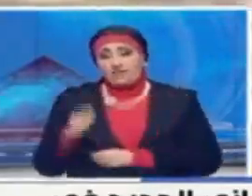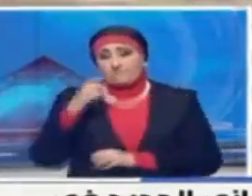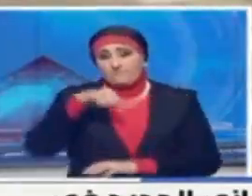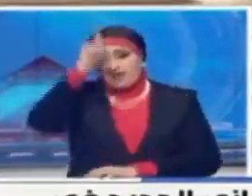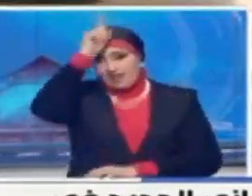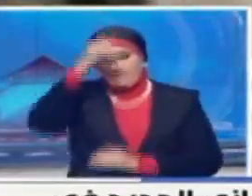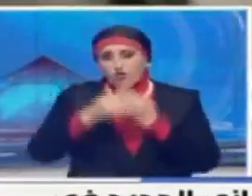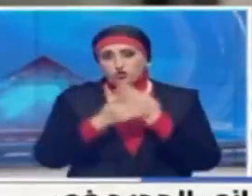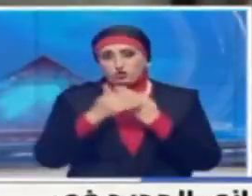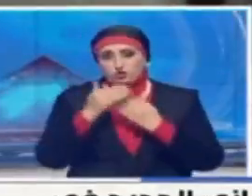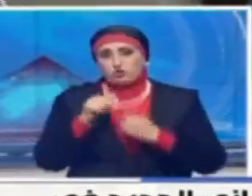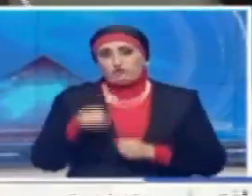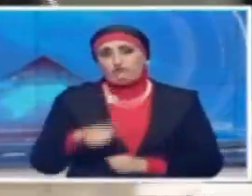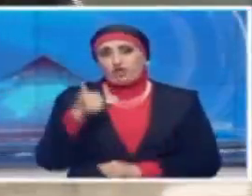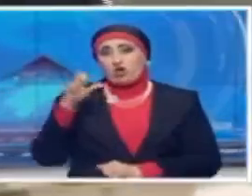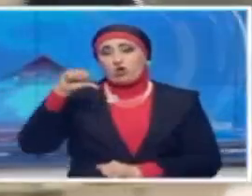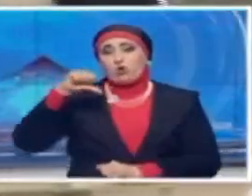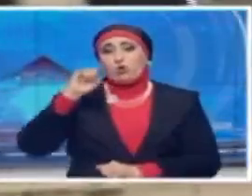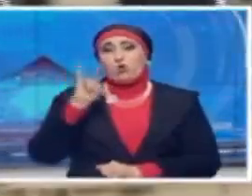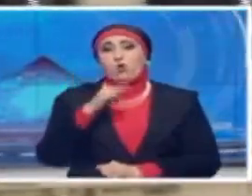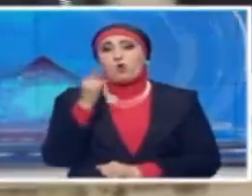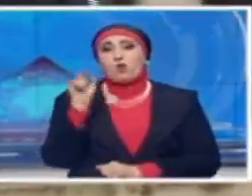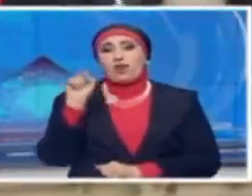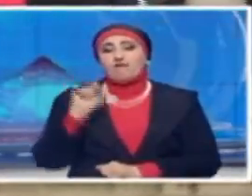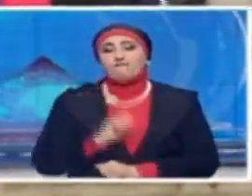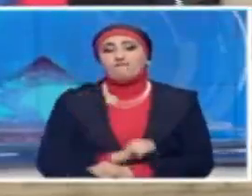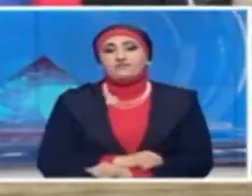الألماني الجديد أولاف شولتز.